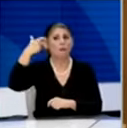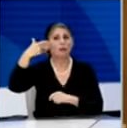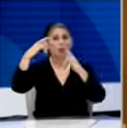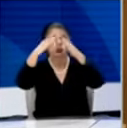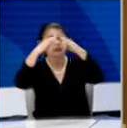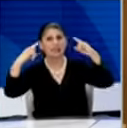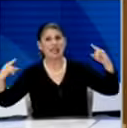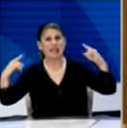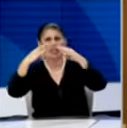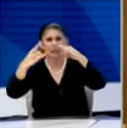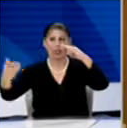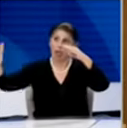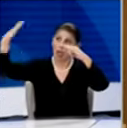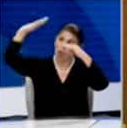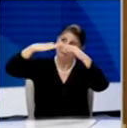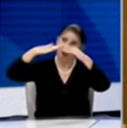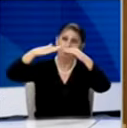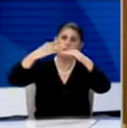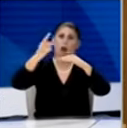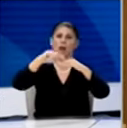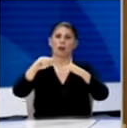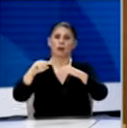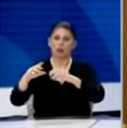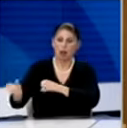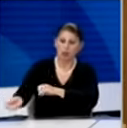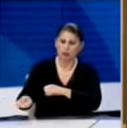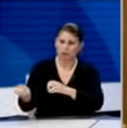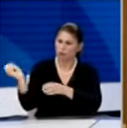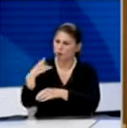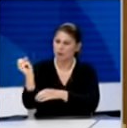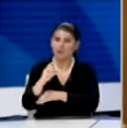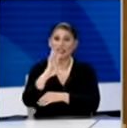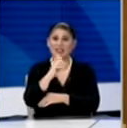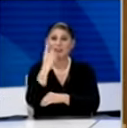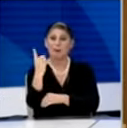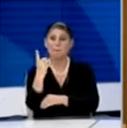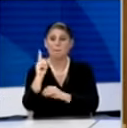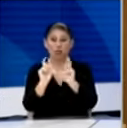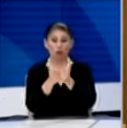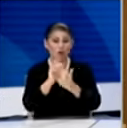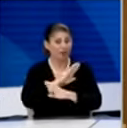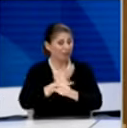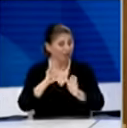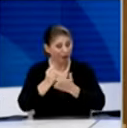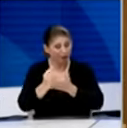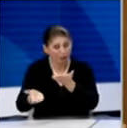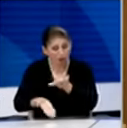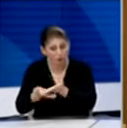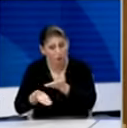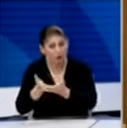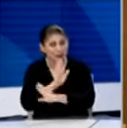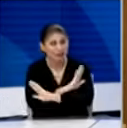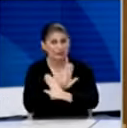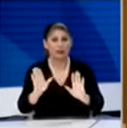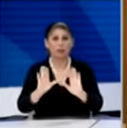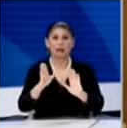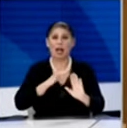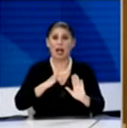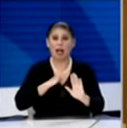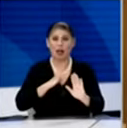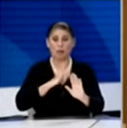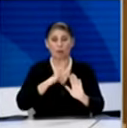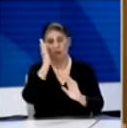Υπήρχε ένας κάδος απορριμμάτων σε άλλη στέγη. 41 οικογένειες δεν είχαν λάβει καμία αρρωγή. Οι κάτοικοι κοιμούνταν